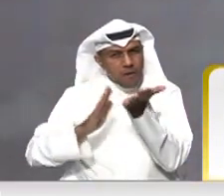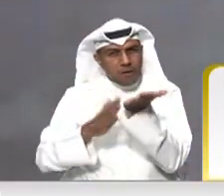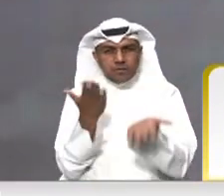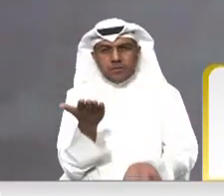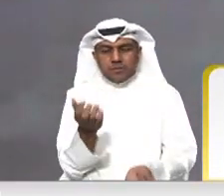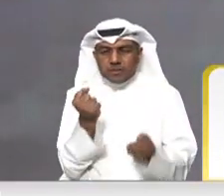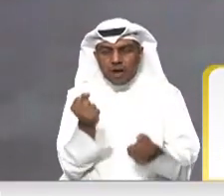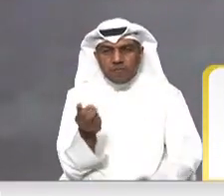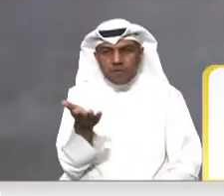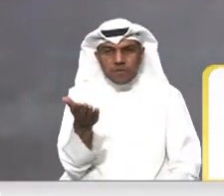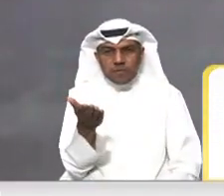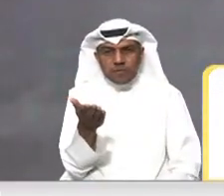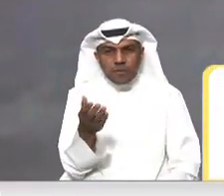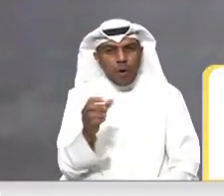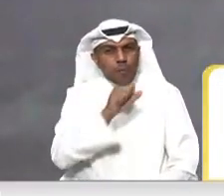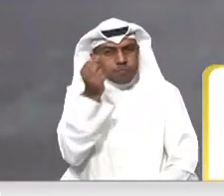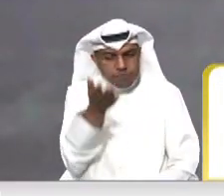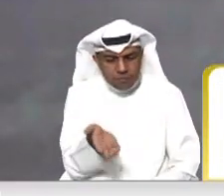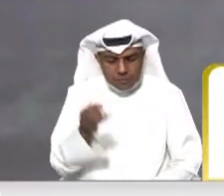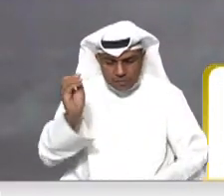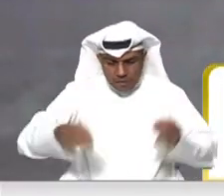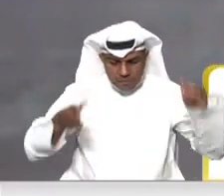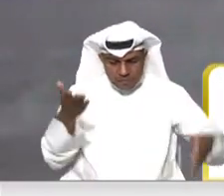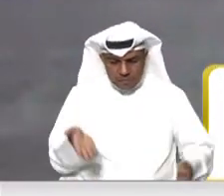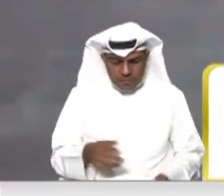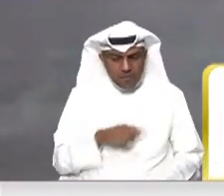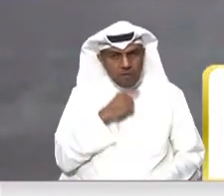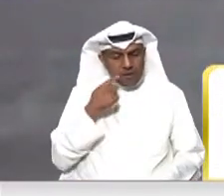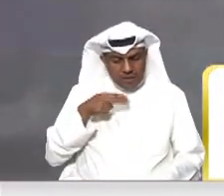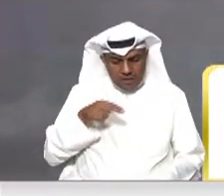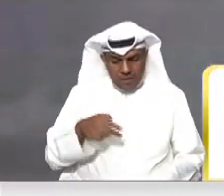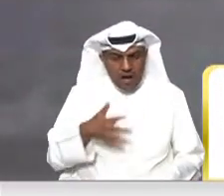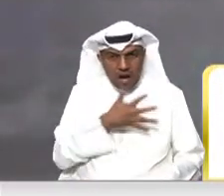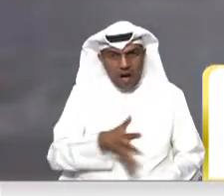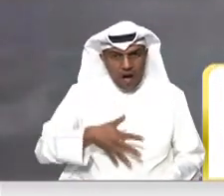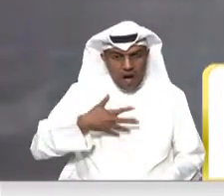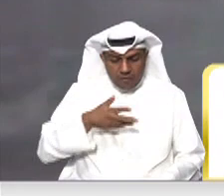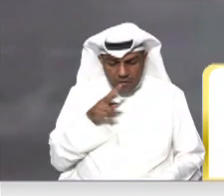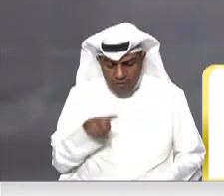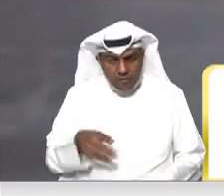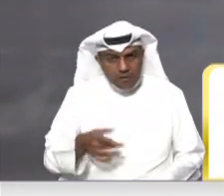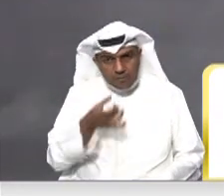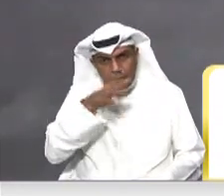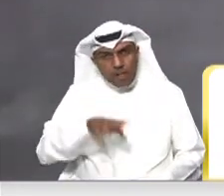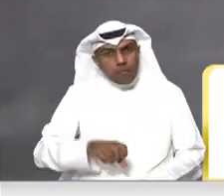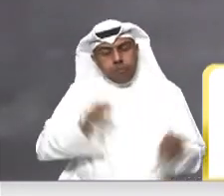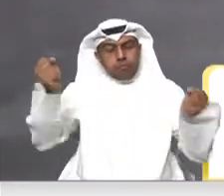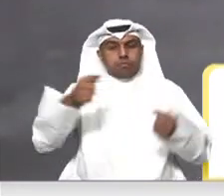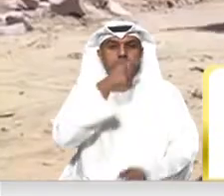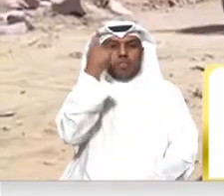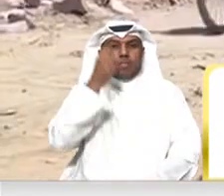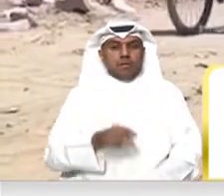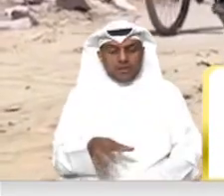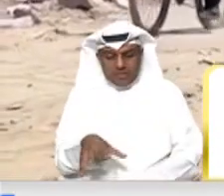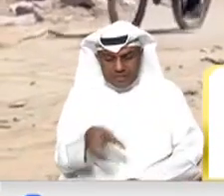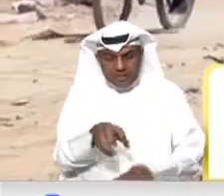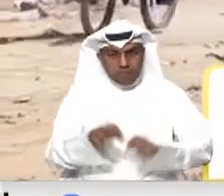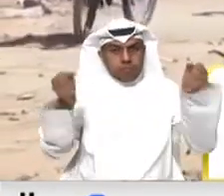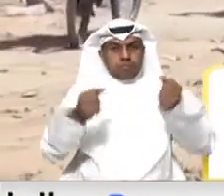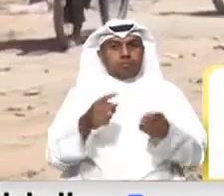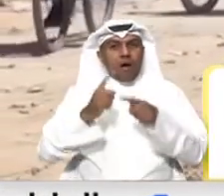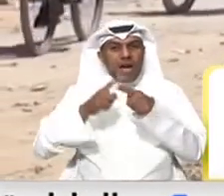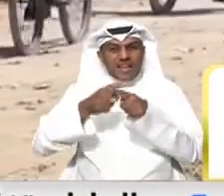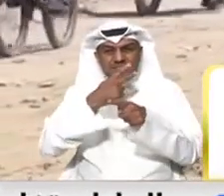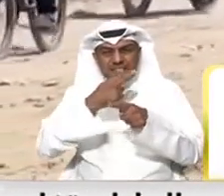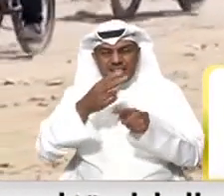يشكل مخاطر شديده على المدنيين وخاصه الاطفال وفي ظل